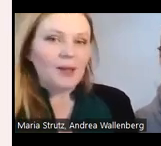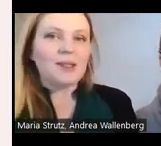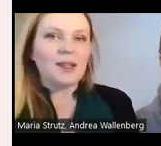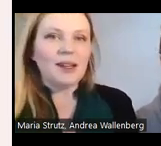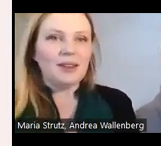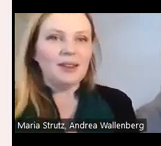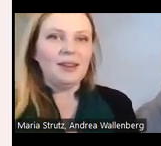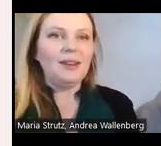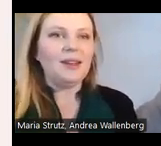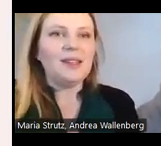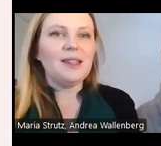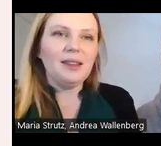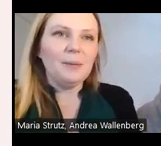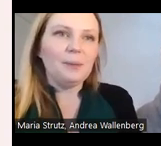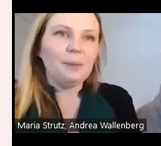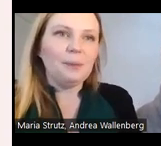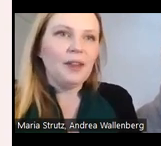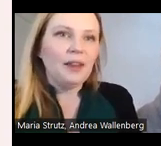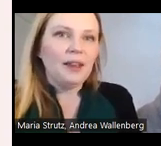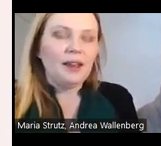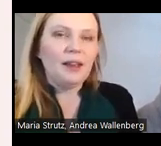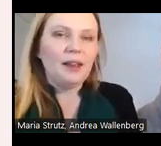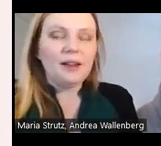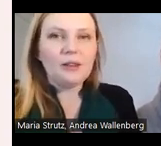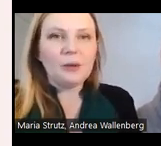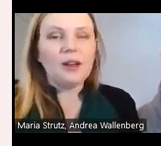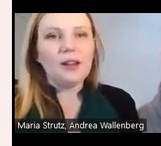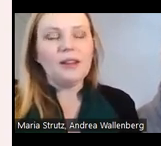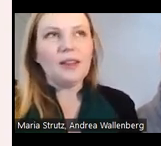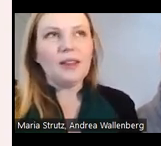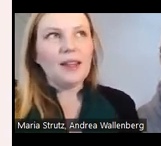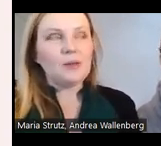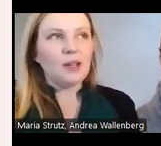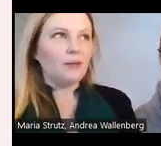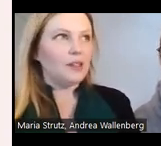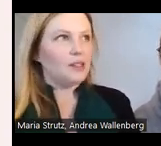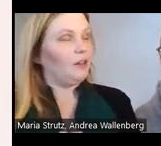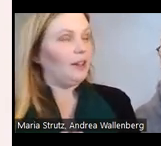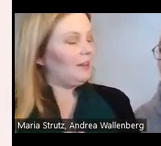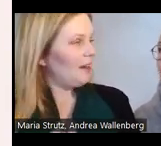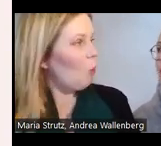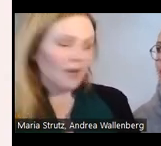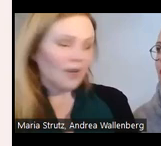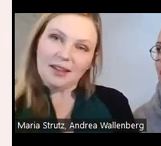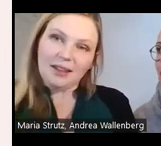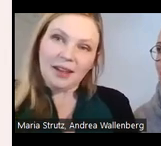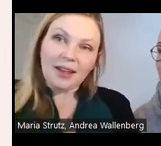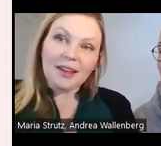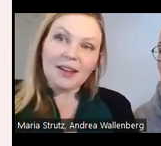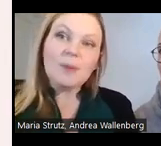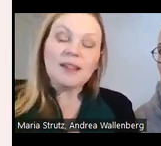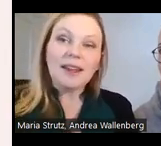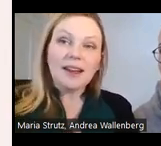ko. Exakt, exakt. Så tecken som sagt, vi sa det är lite ikoniskt.